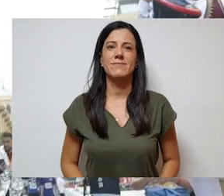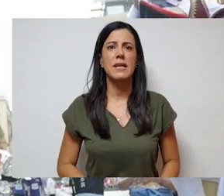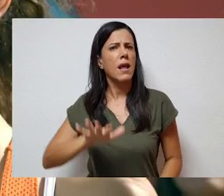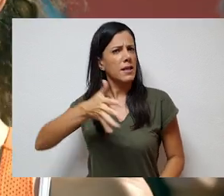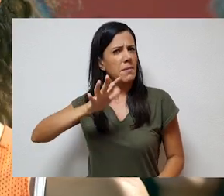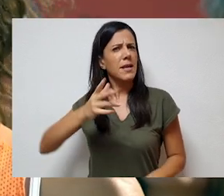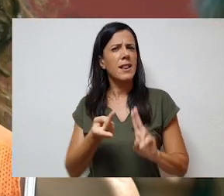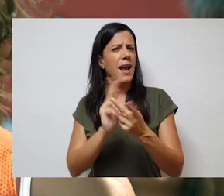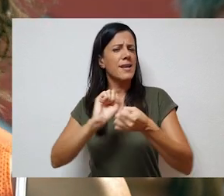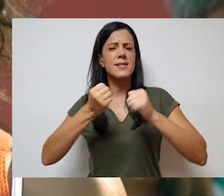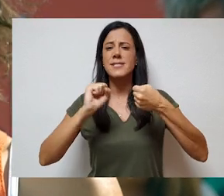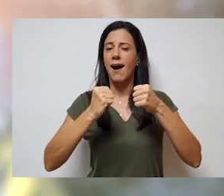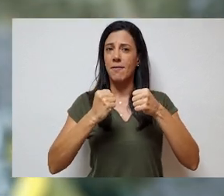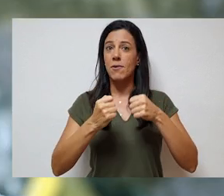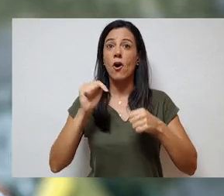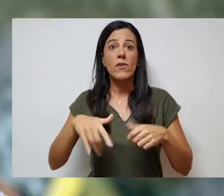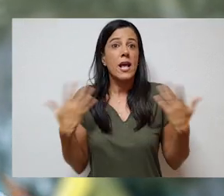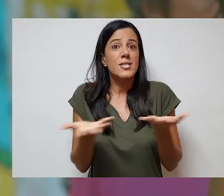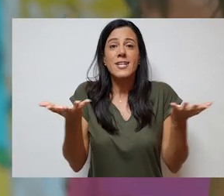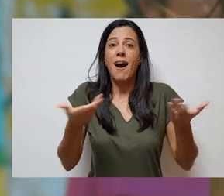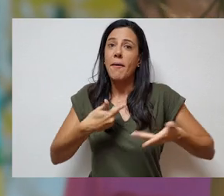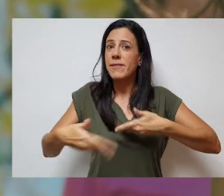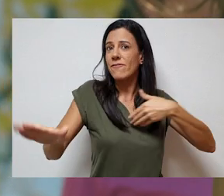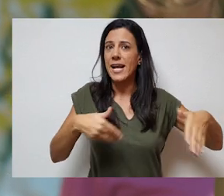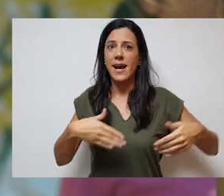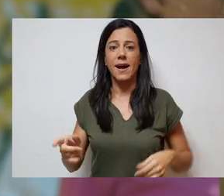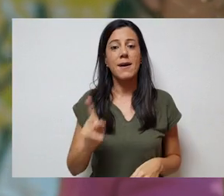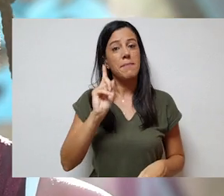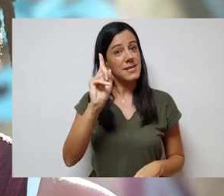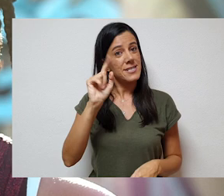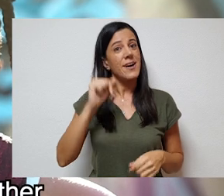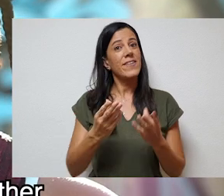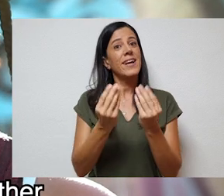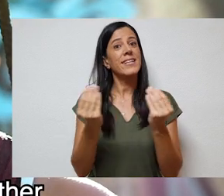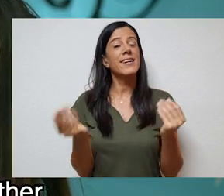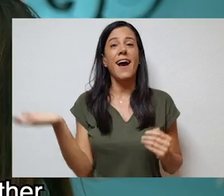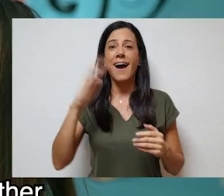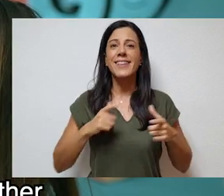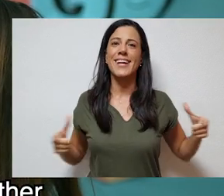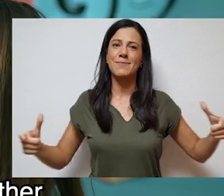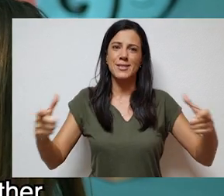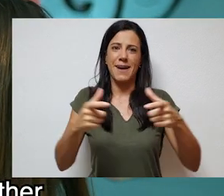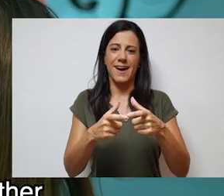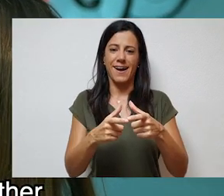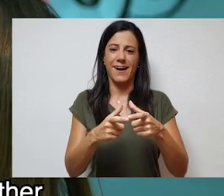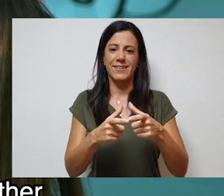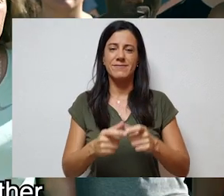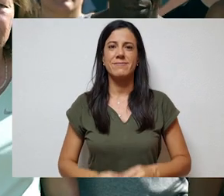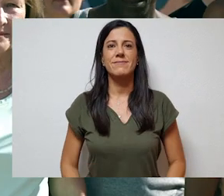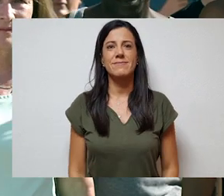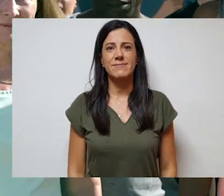يمكن بتغيير صعب وفي اشي بتفرقنا بس في كتير اكتر بيش معنا